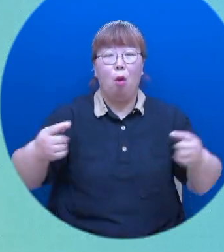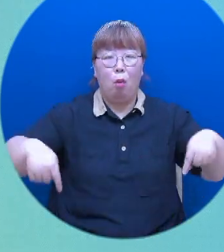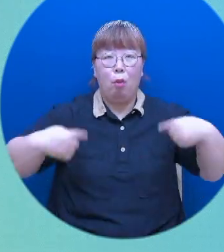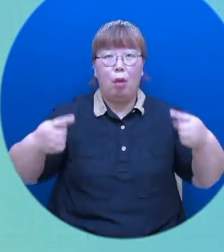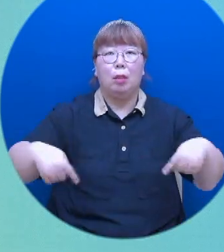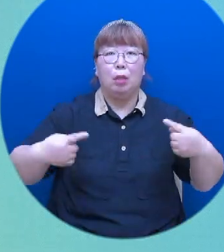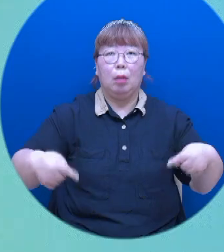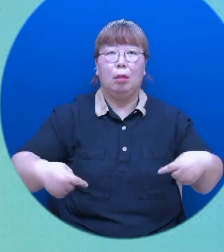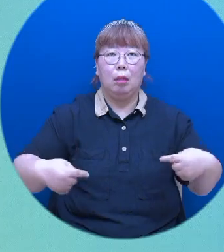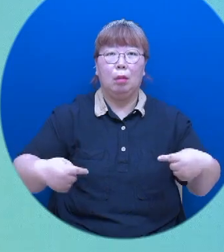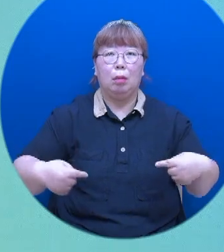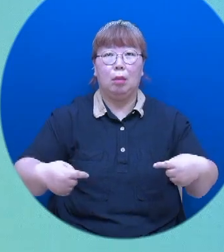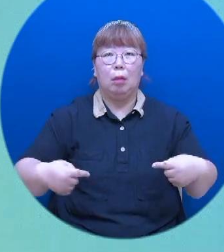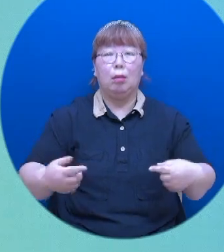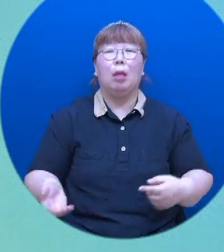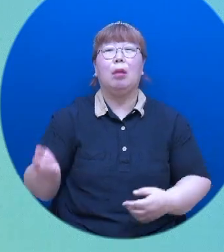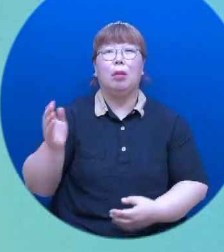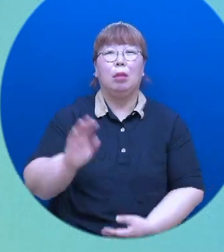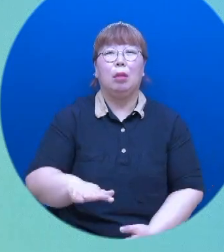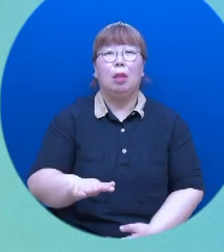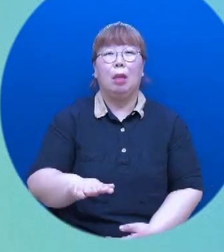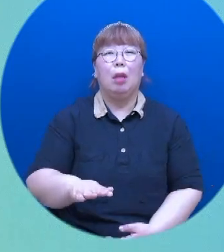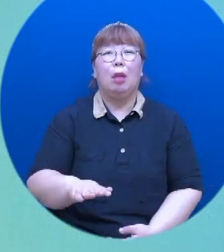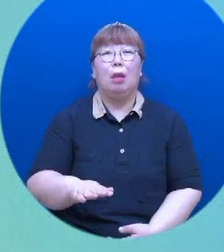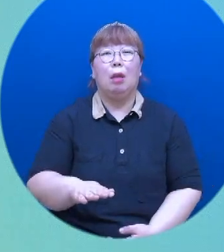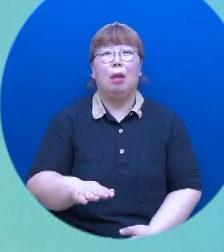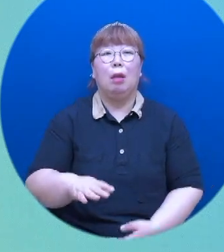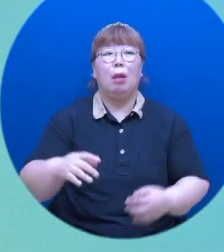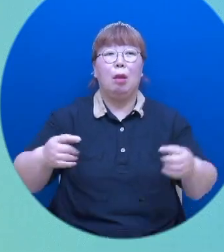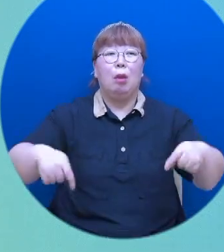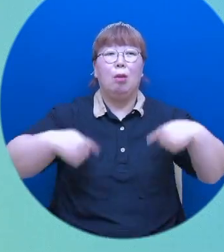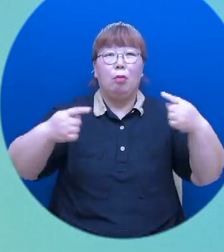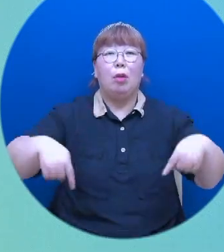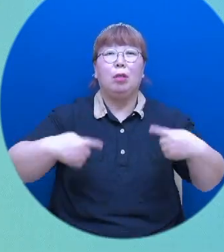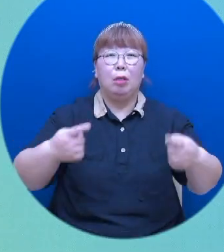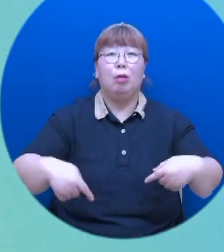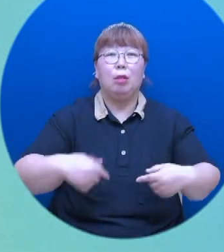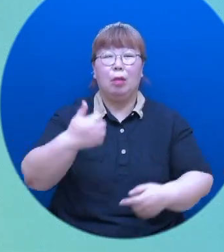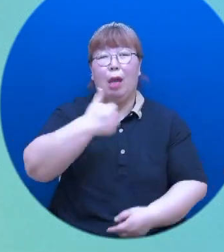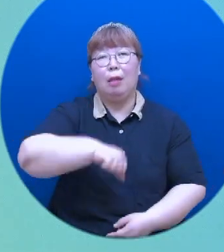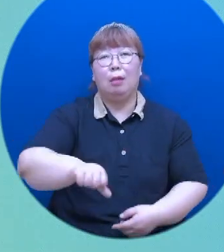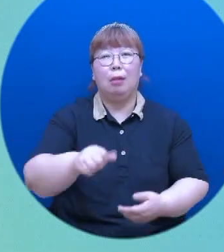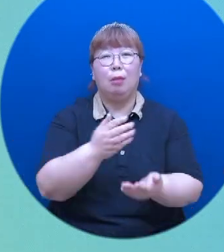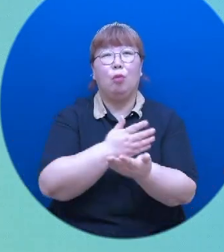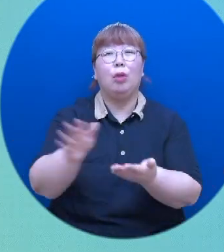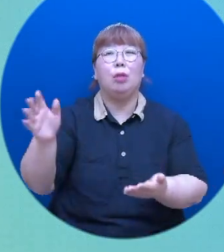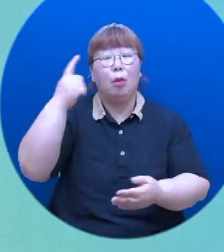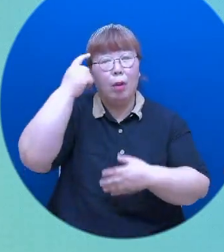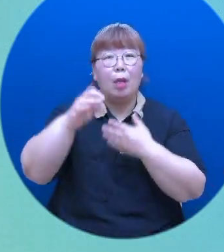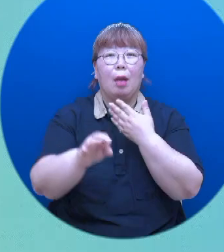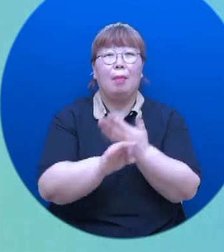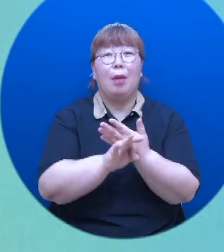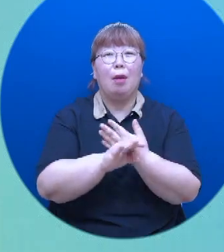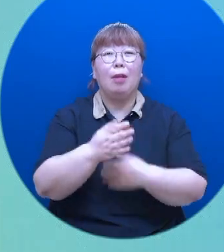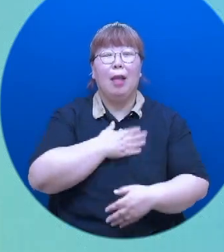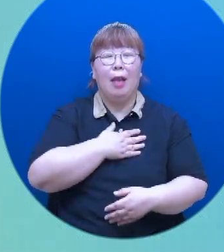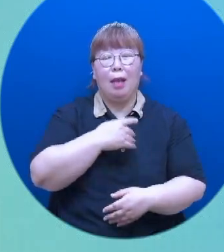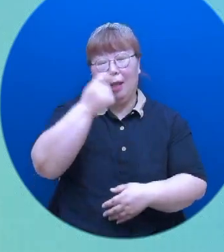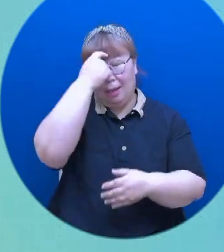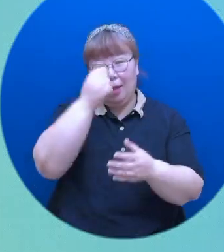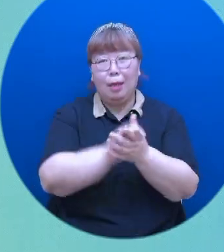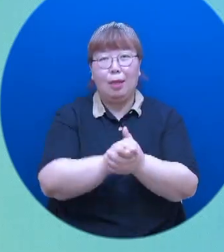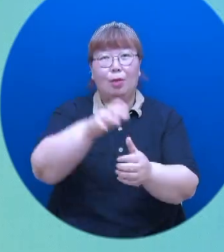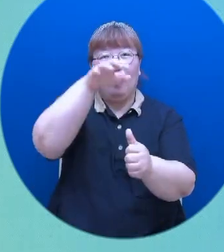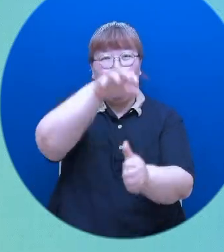휠체어를 타고 다녔는데 휠체어를 보내버렸어요. 왜요? 기도받고 제가 나으면 제